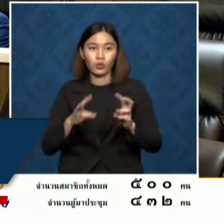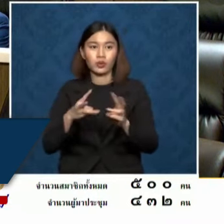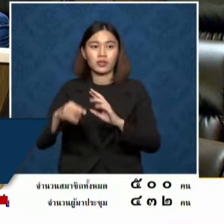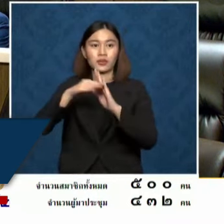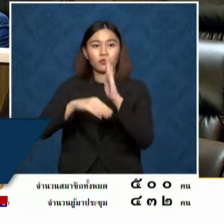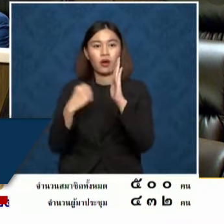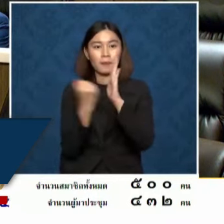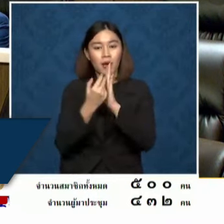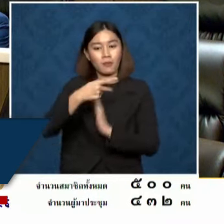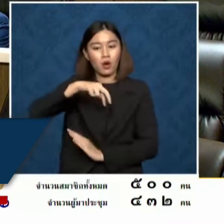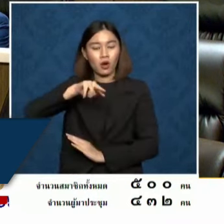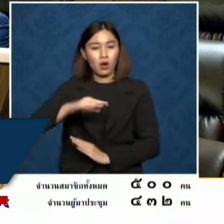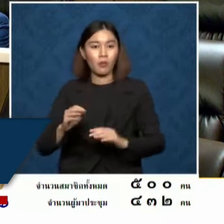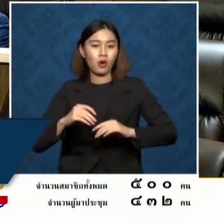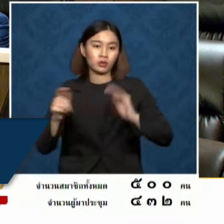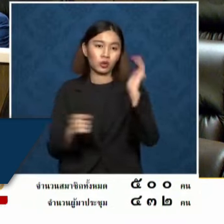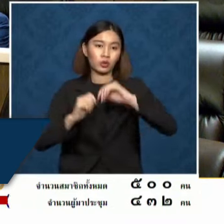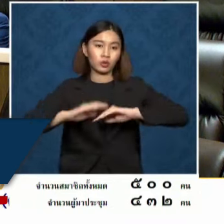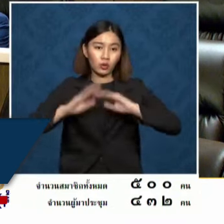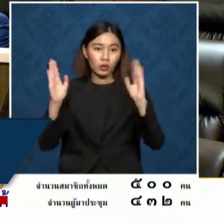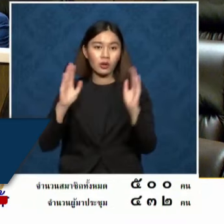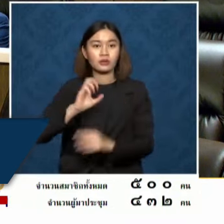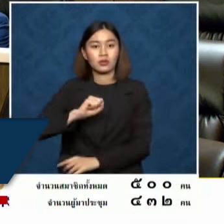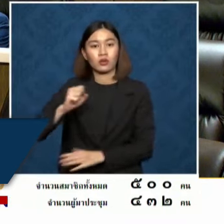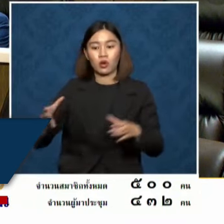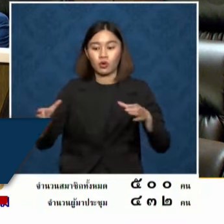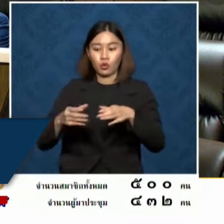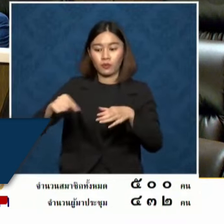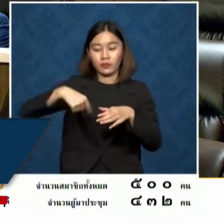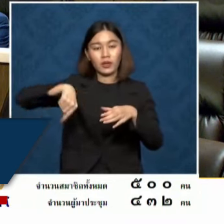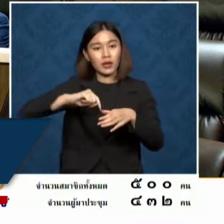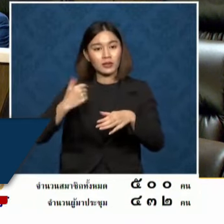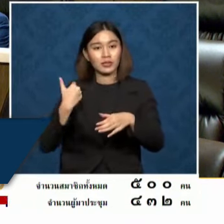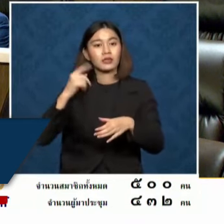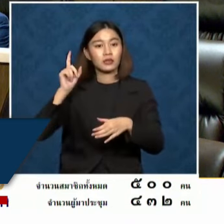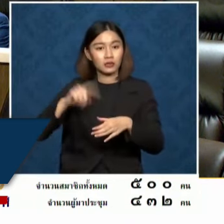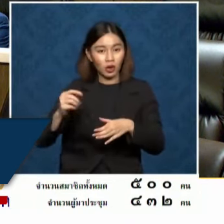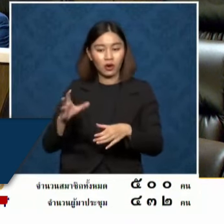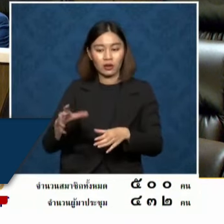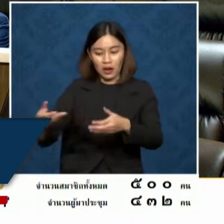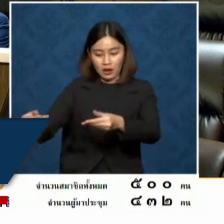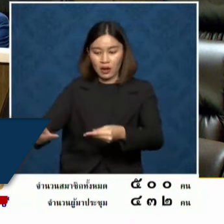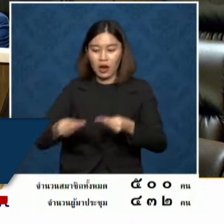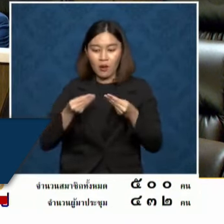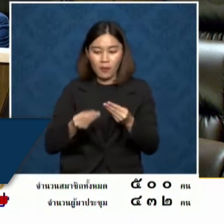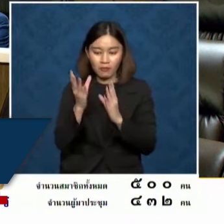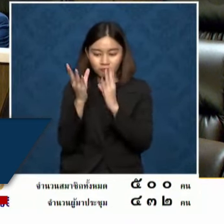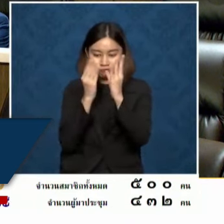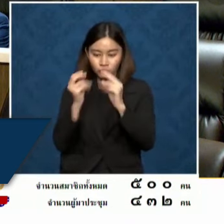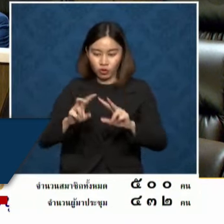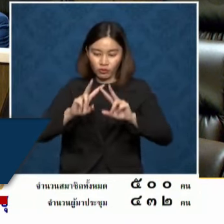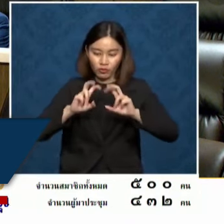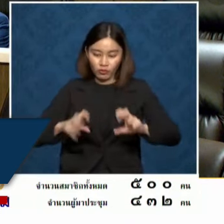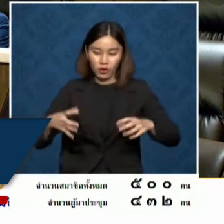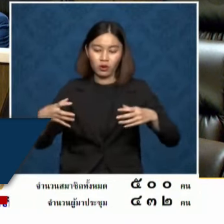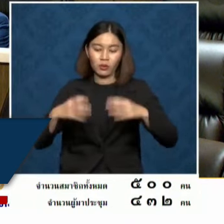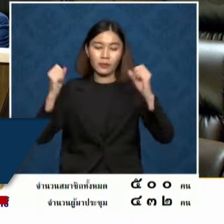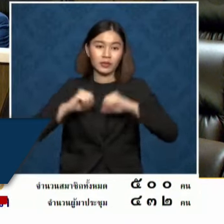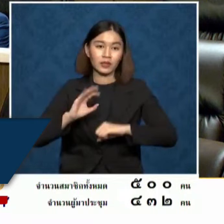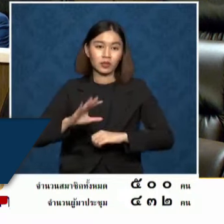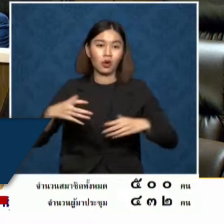ตราพระราชบัญญัตินิรโทษกรรมสภาผู้แทนราษฎรของเราก็ควรได้มาศึกษามติของคณะกรรมการสิทธิ